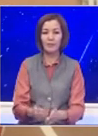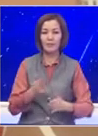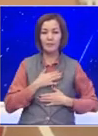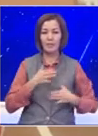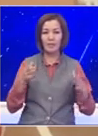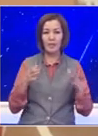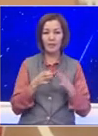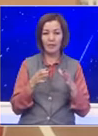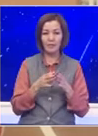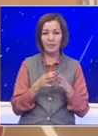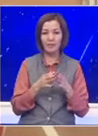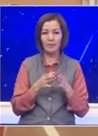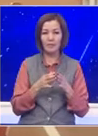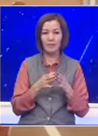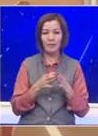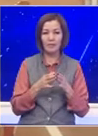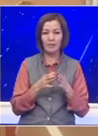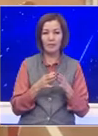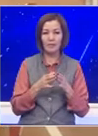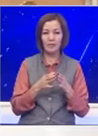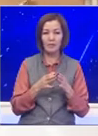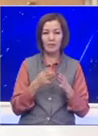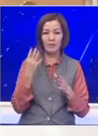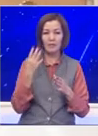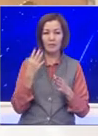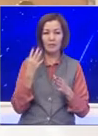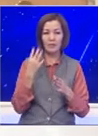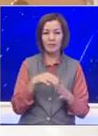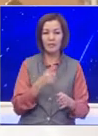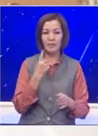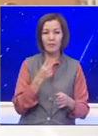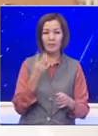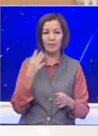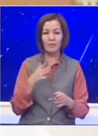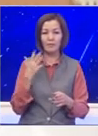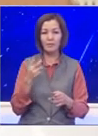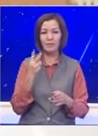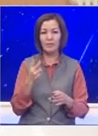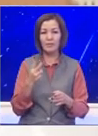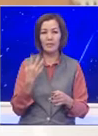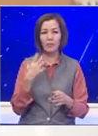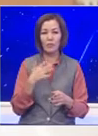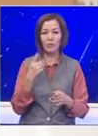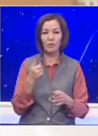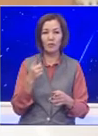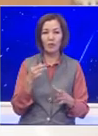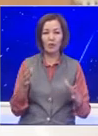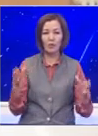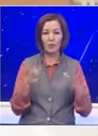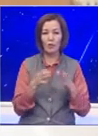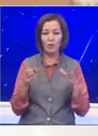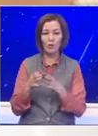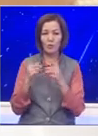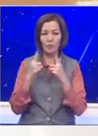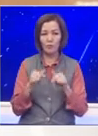құрамы жазылған 40-тан 1 адам, 45-тен 2 адам, 50-ден 2 адам, 60-тан 2 адам деп осы құрамды құрастырып,